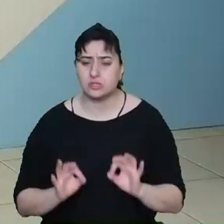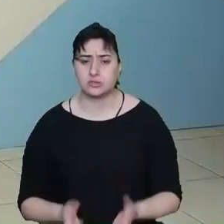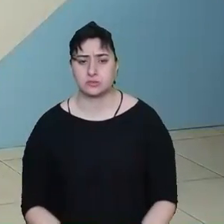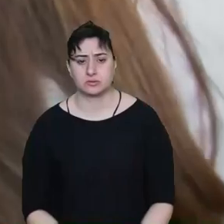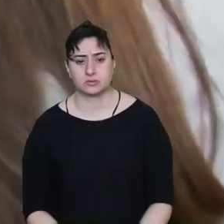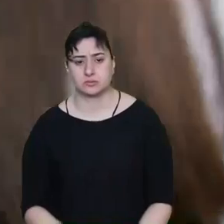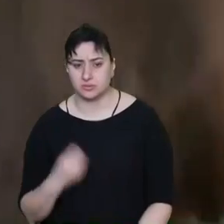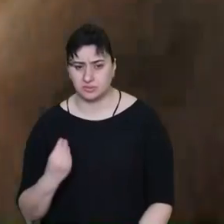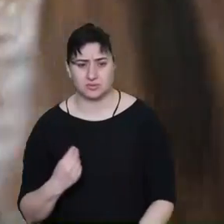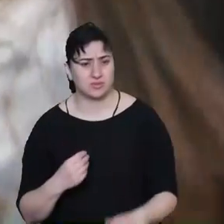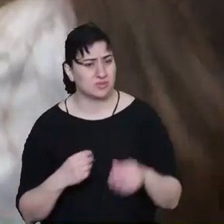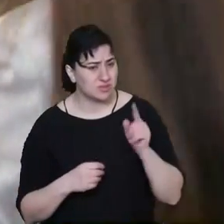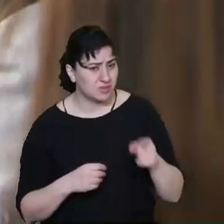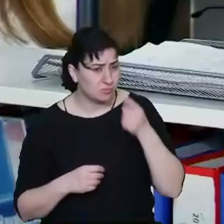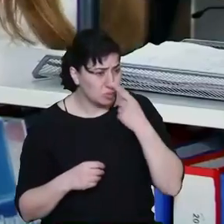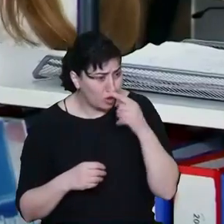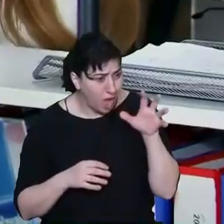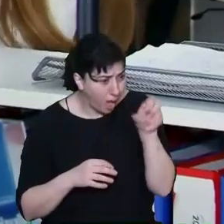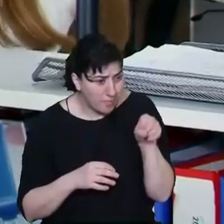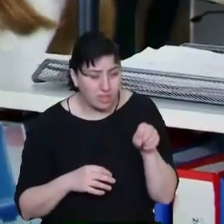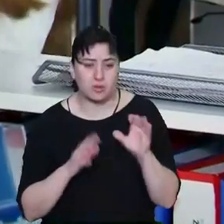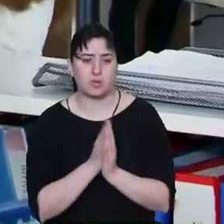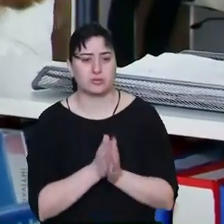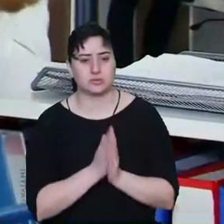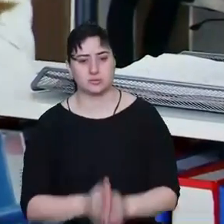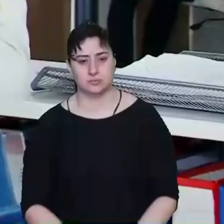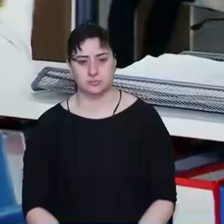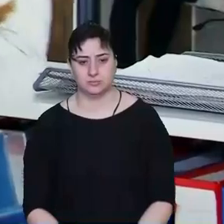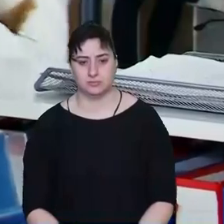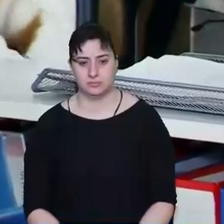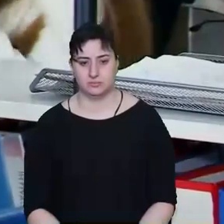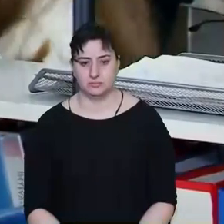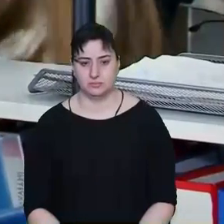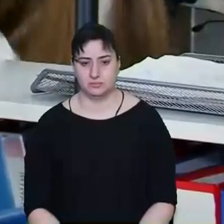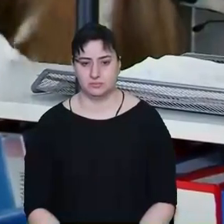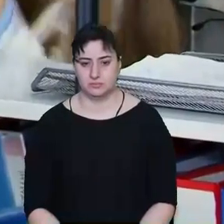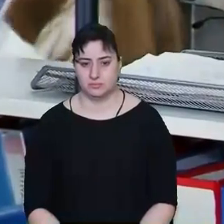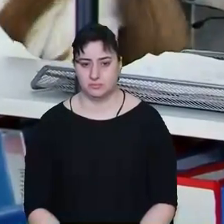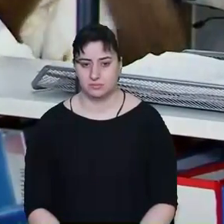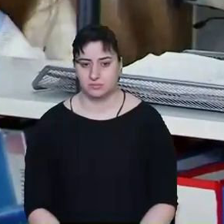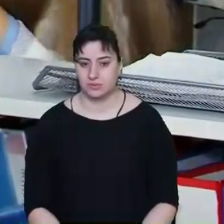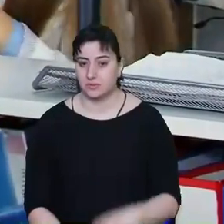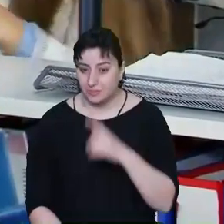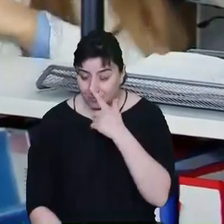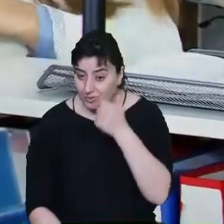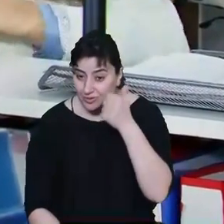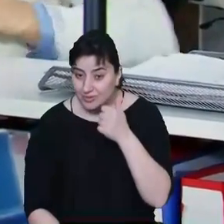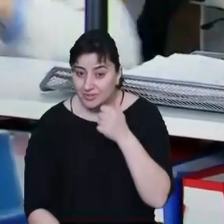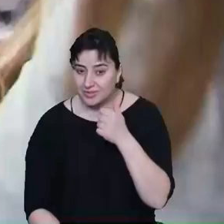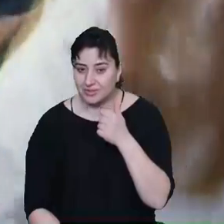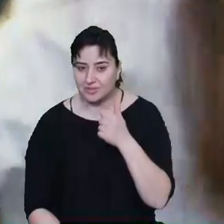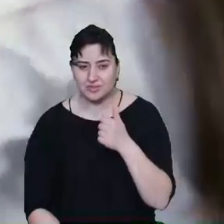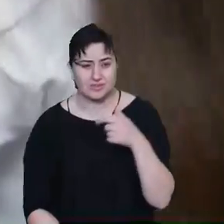hayatım iyi misin? Ay, yanlışlıkla burnunu da mı kapattım? Çok özür dilerim ya. Bebeğim iyi misin? Şimdi müdüre nasıl bir